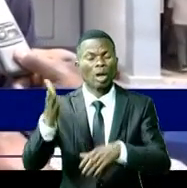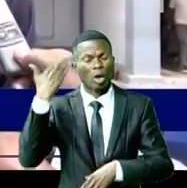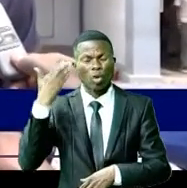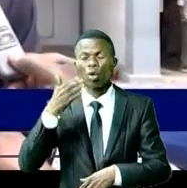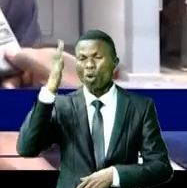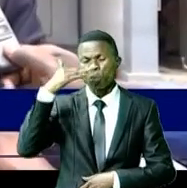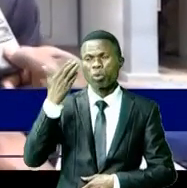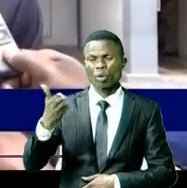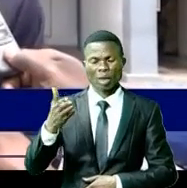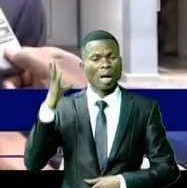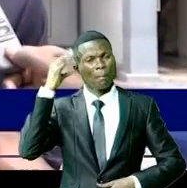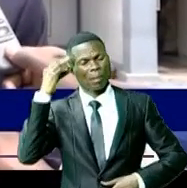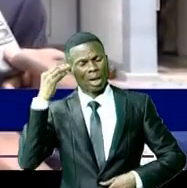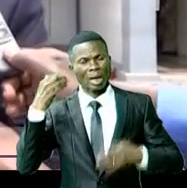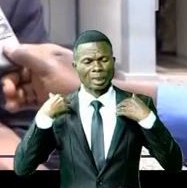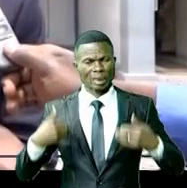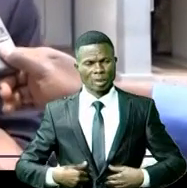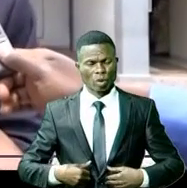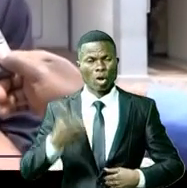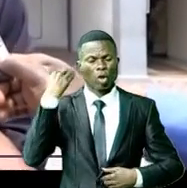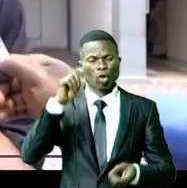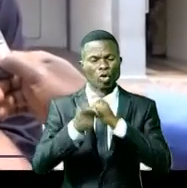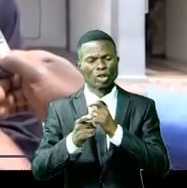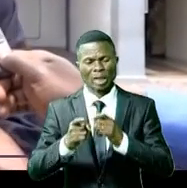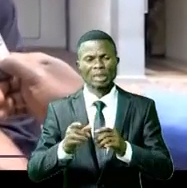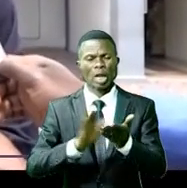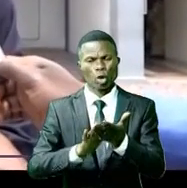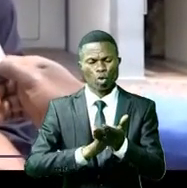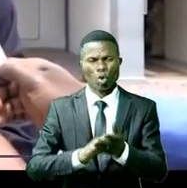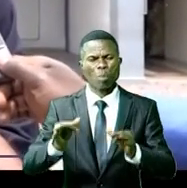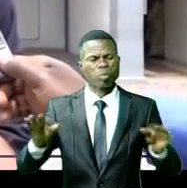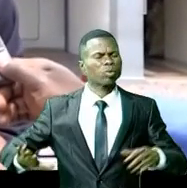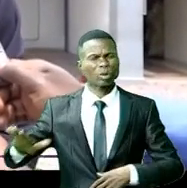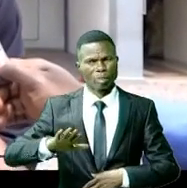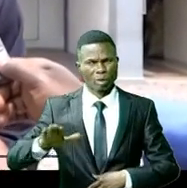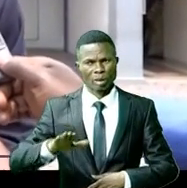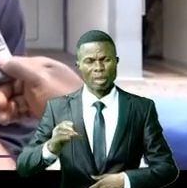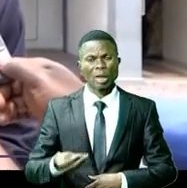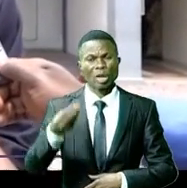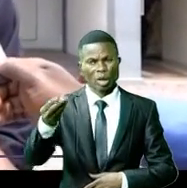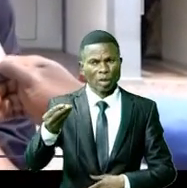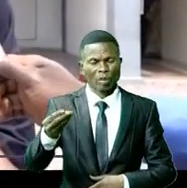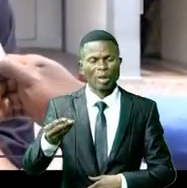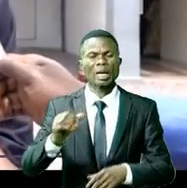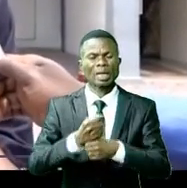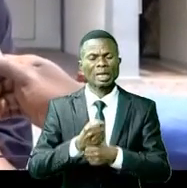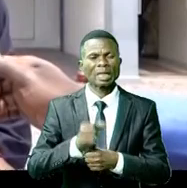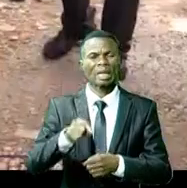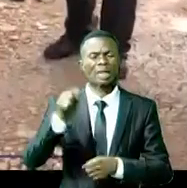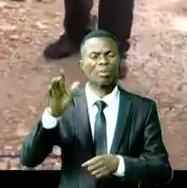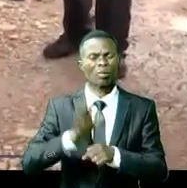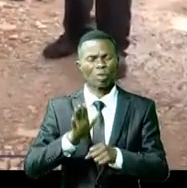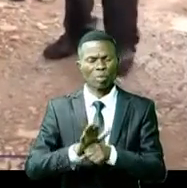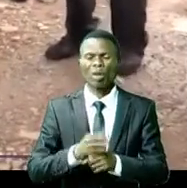a des maladies de peau, l'eau a changé de couleur, la poussière partout. Même s'ils vont faire des milliards, mais ils doivent respecter les normes et les